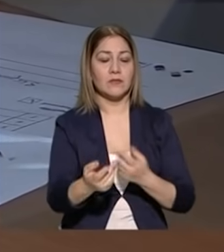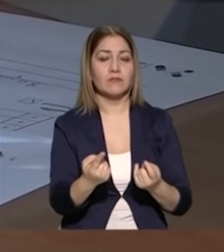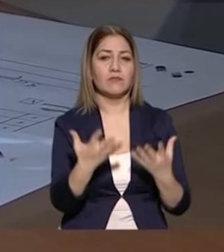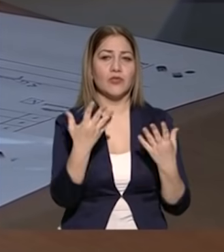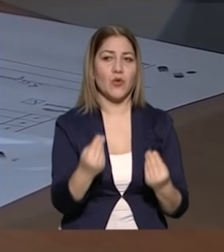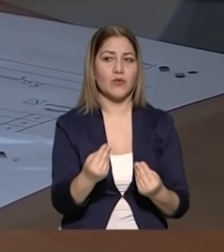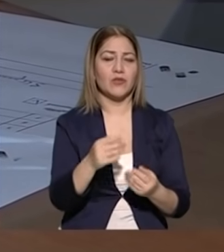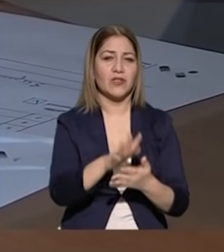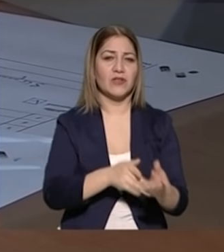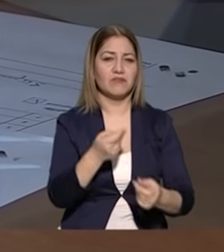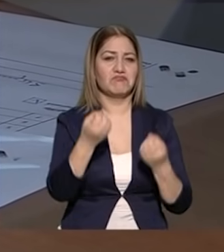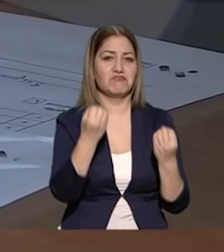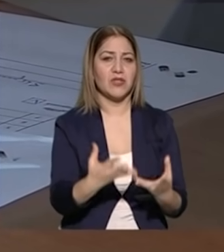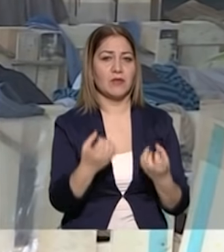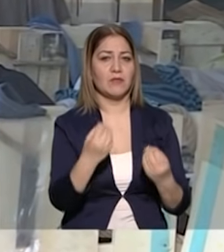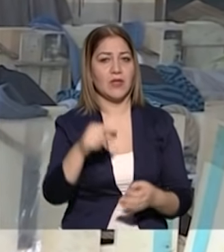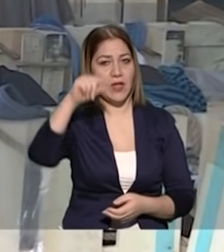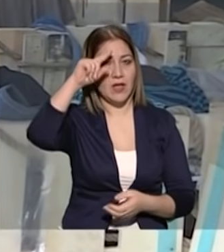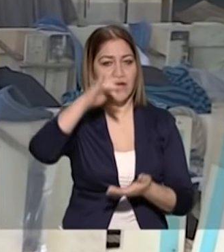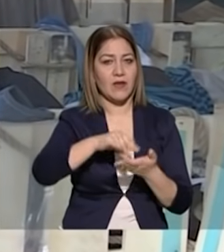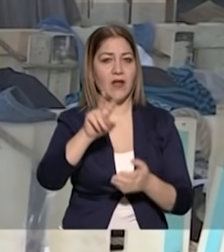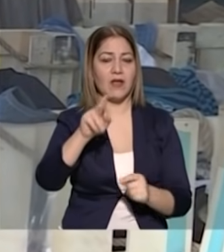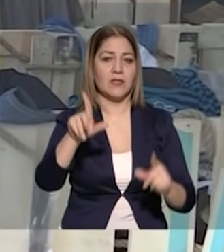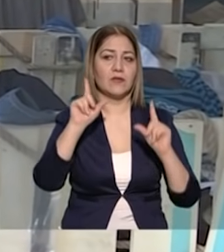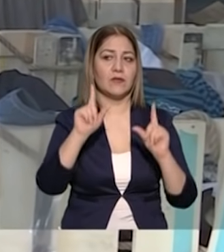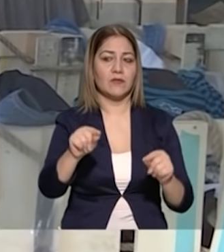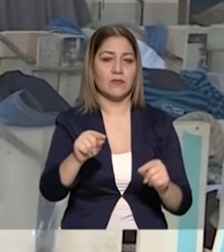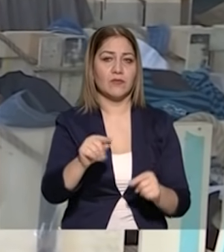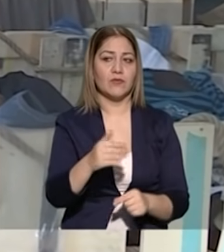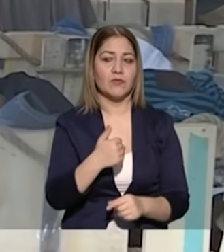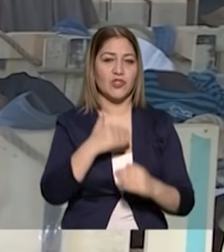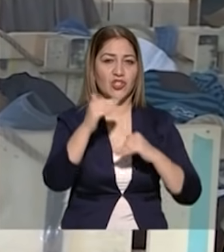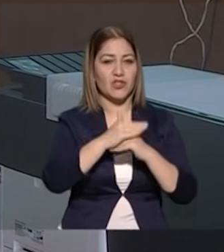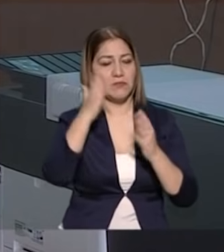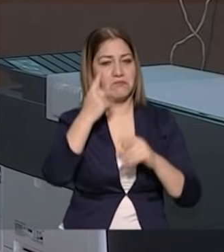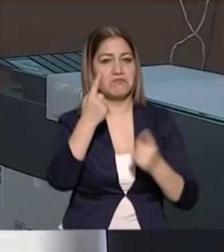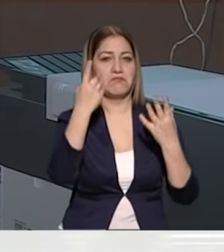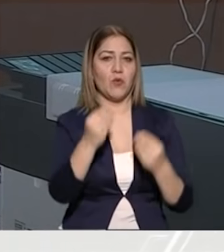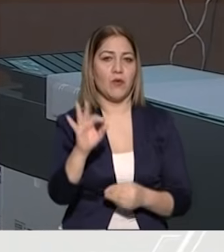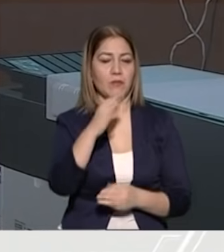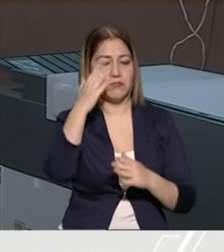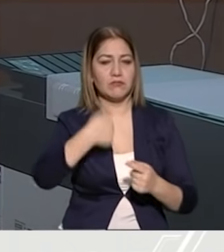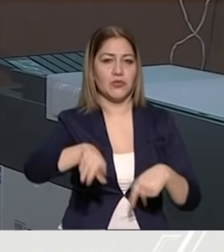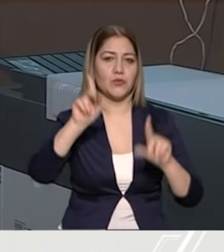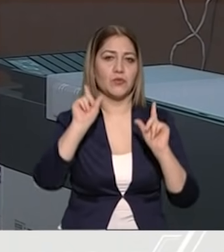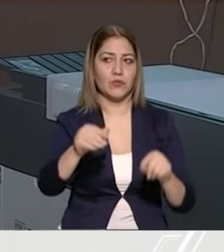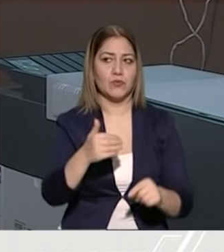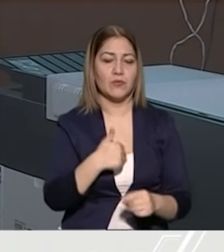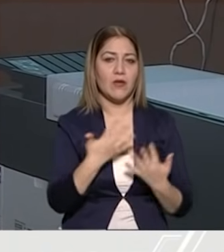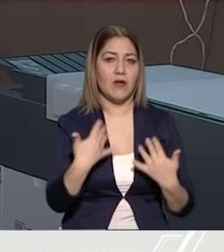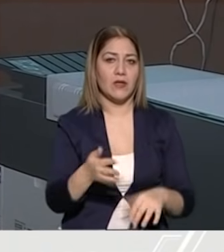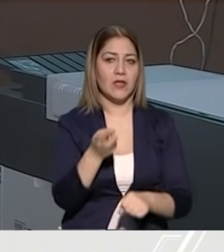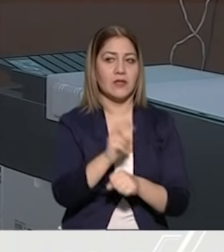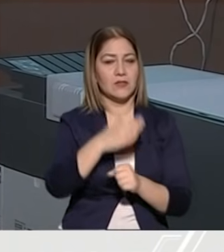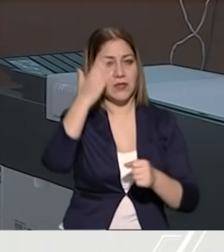մի քանի դիմում են ունենում, այն էլ Երևանից Արցախ մեկնելու նախորդ օրը գիշերելու համար։ Հետաքրքիր միտում կա, որ այստեղ արդեն գալիս